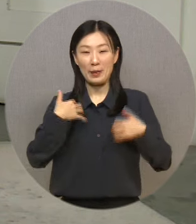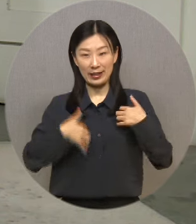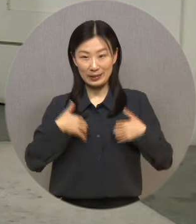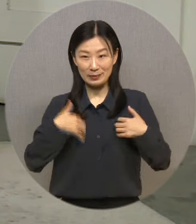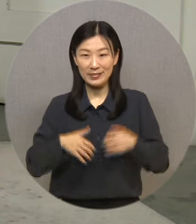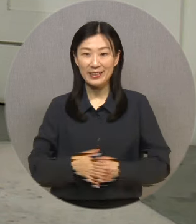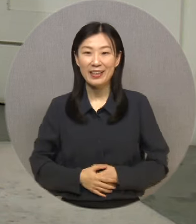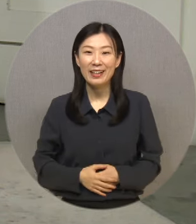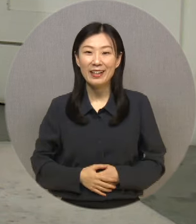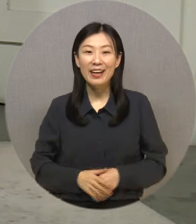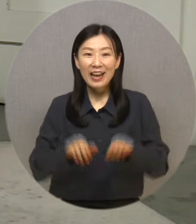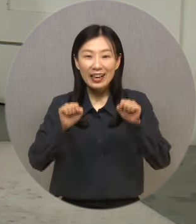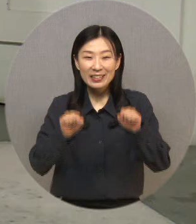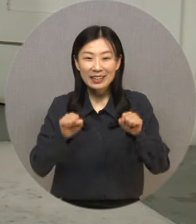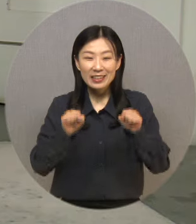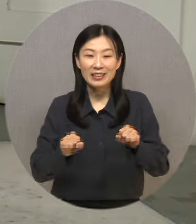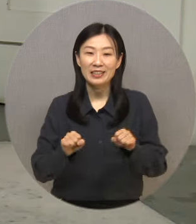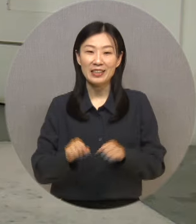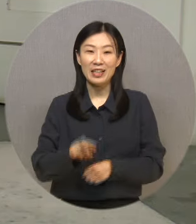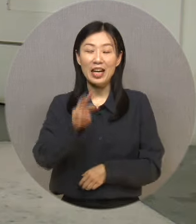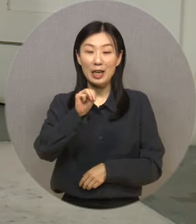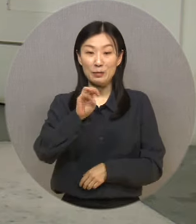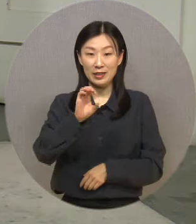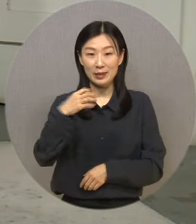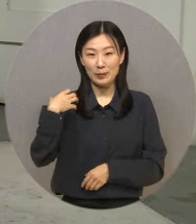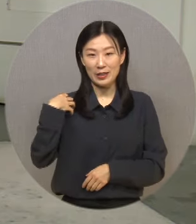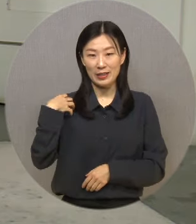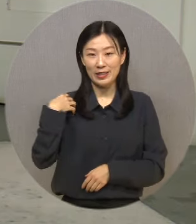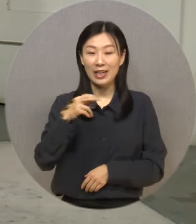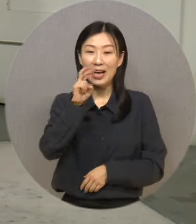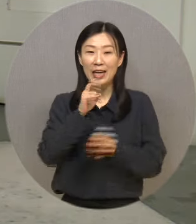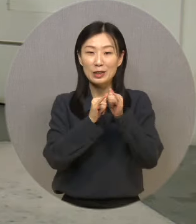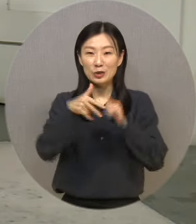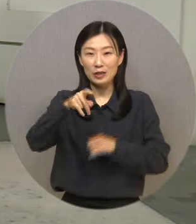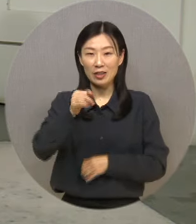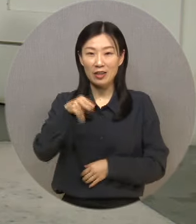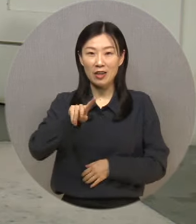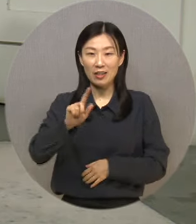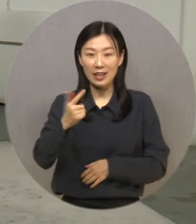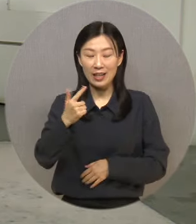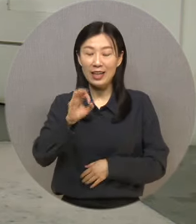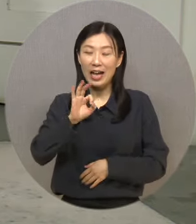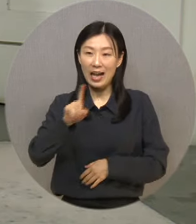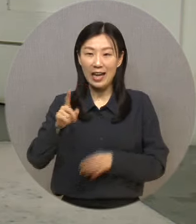네, 안녕하세요. MC 겸 가수 정연아 인사 올립니다. 반갑습니다.